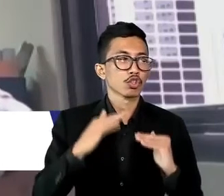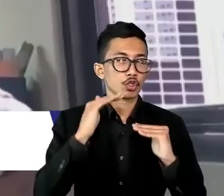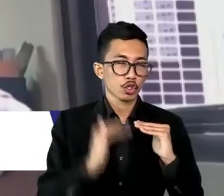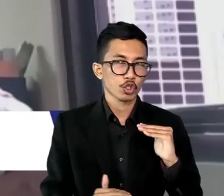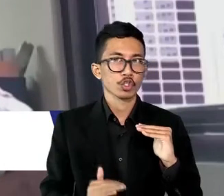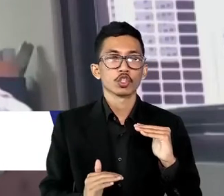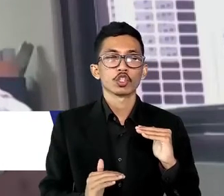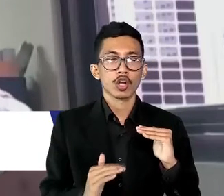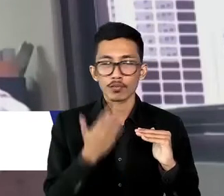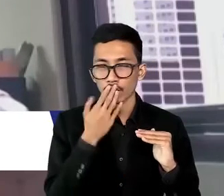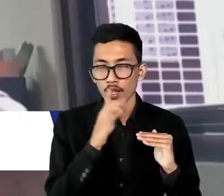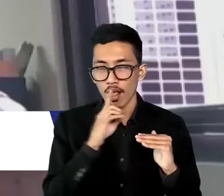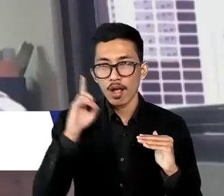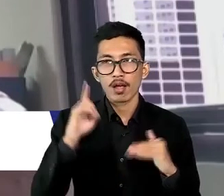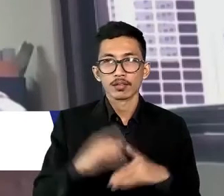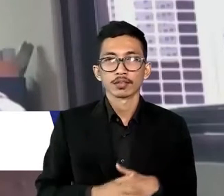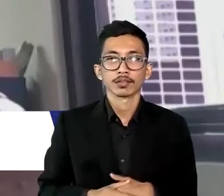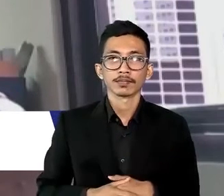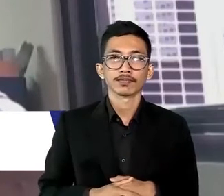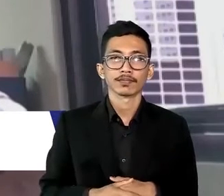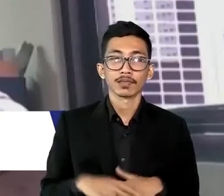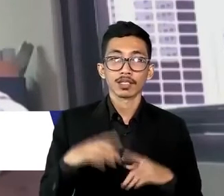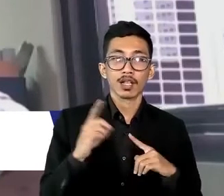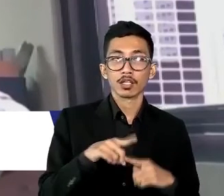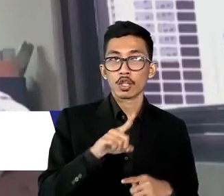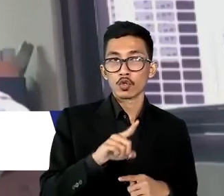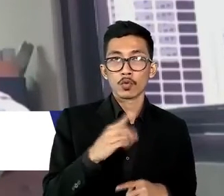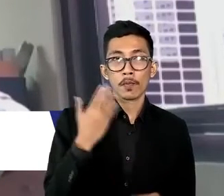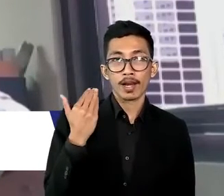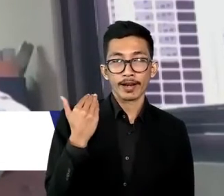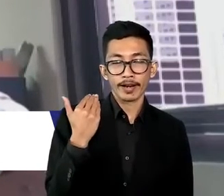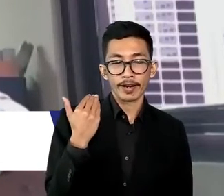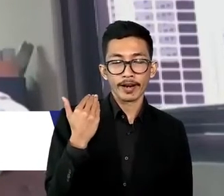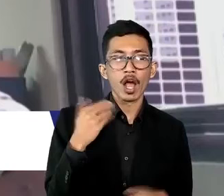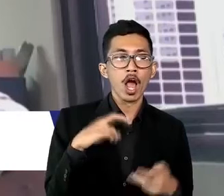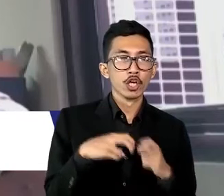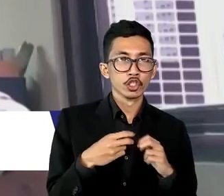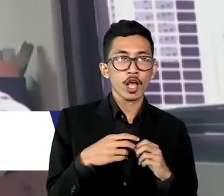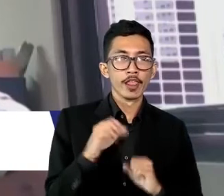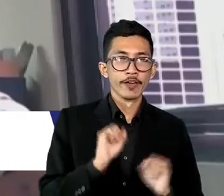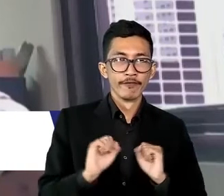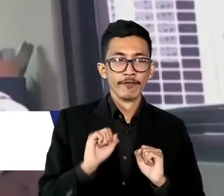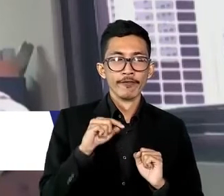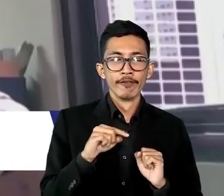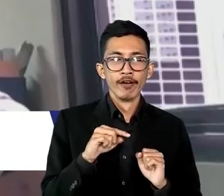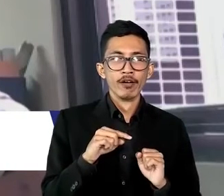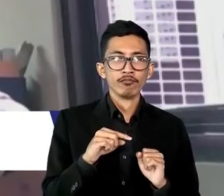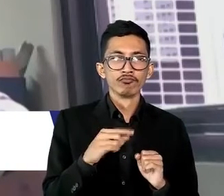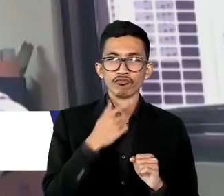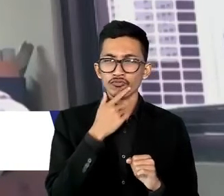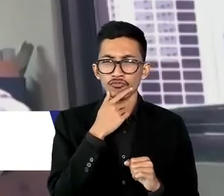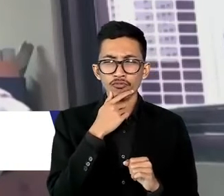penurunan sejak tanggal 1 kemarin itu. Sekarang kasus aktif yang ada di Kelurahan Rawasari itu ada